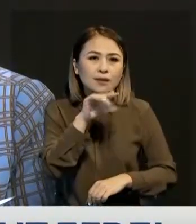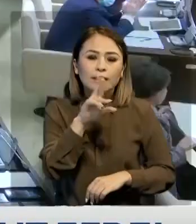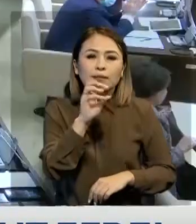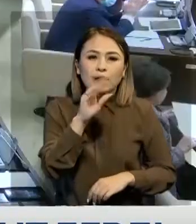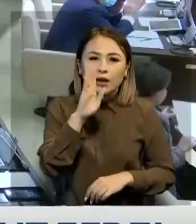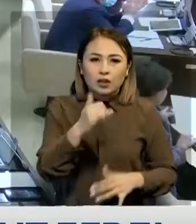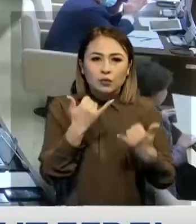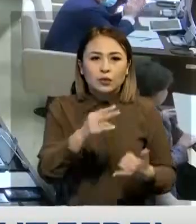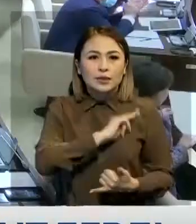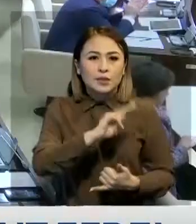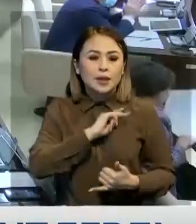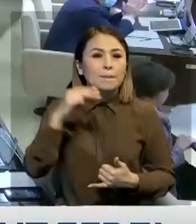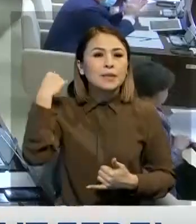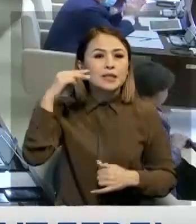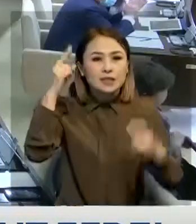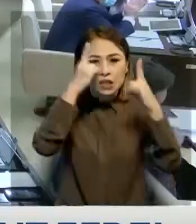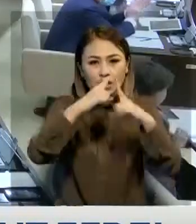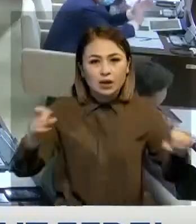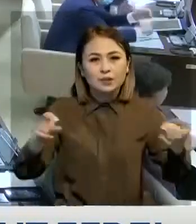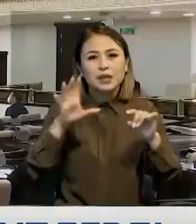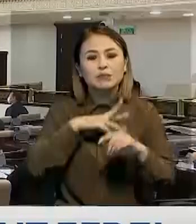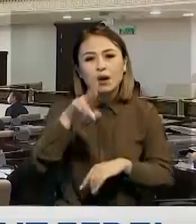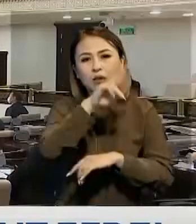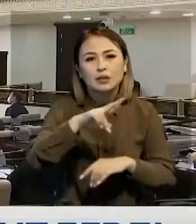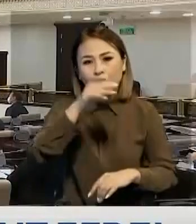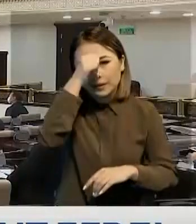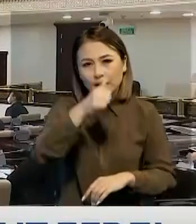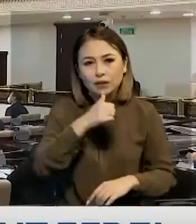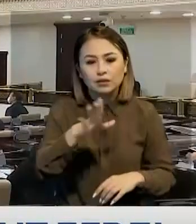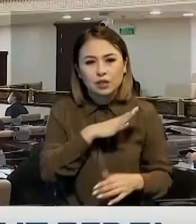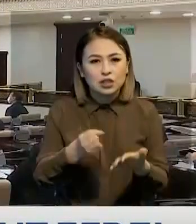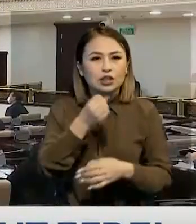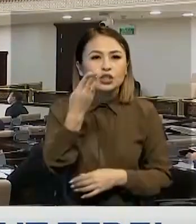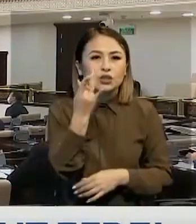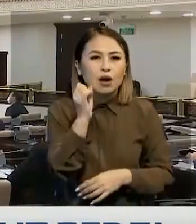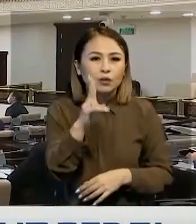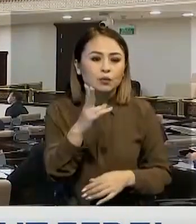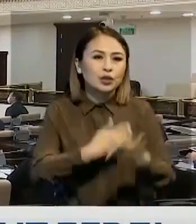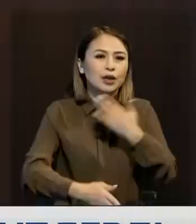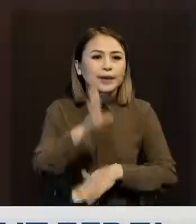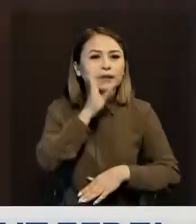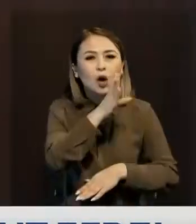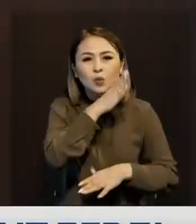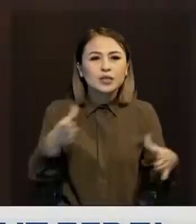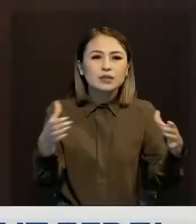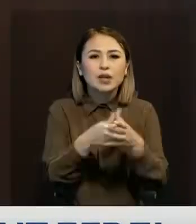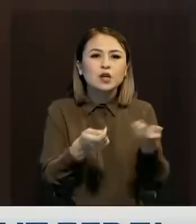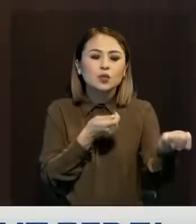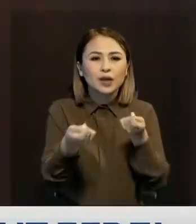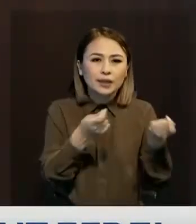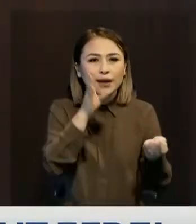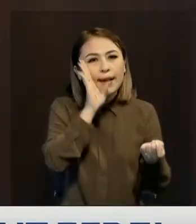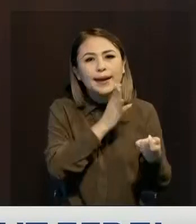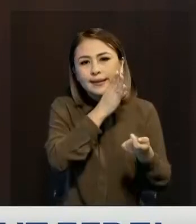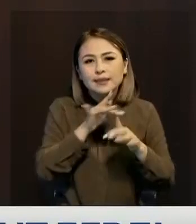берді. Ләззат Қалтаева бұл қызметке президент жарлығымен қаңтар айында тағайындалды. Ол шырақ мүгедек әйелдер қауымдастығын